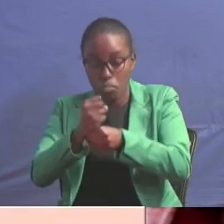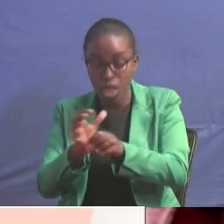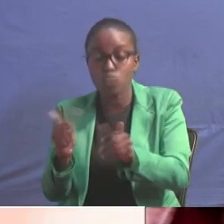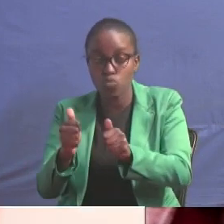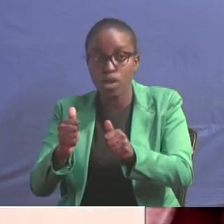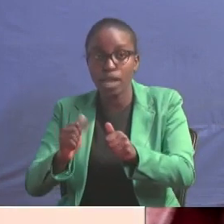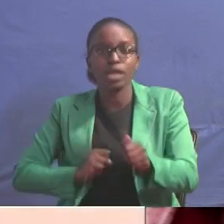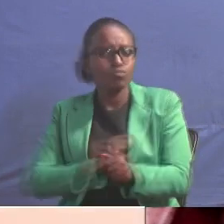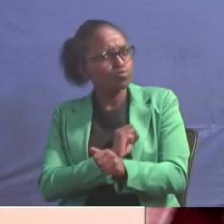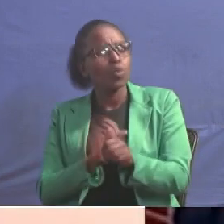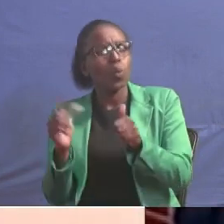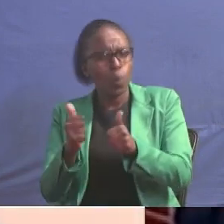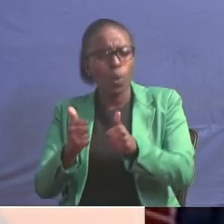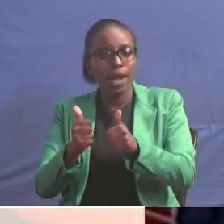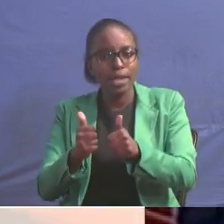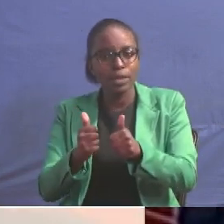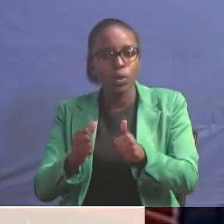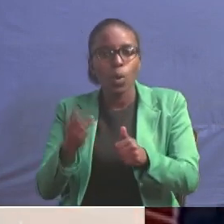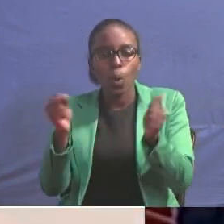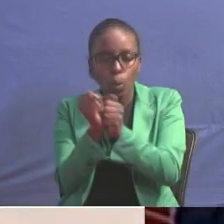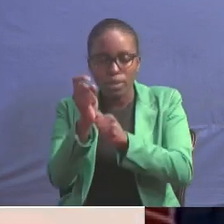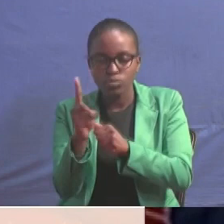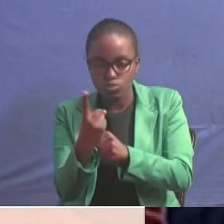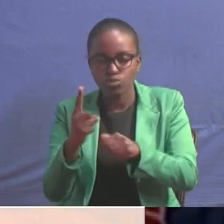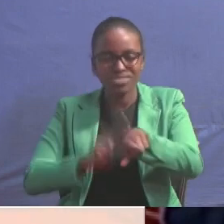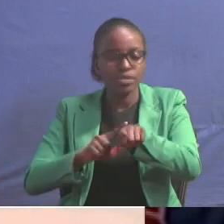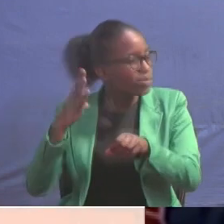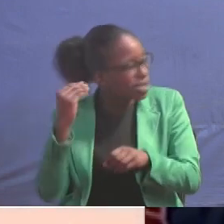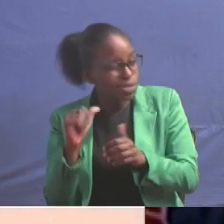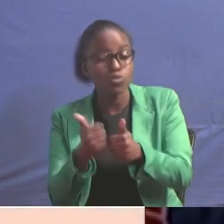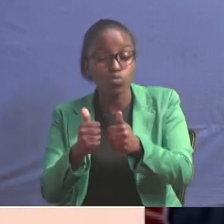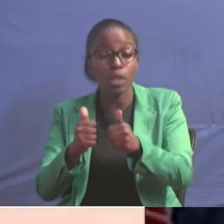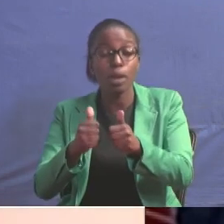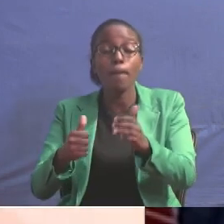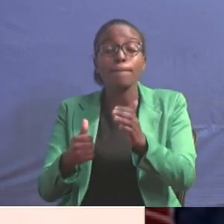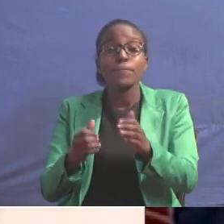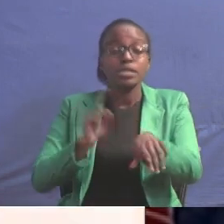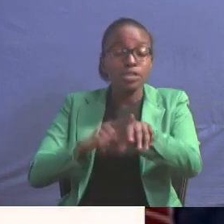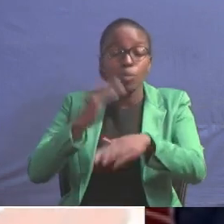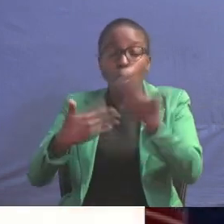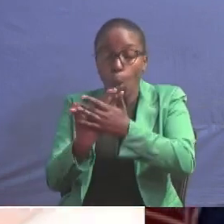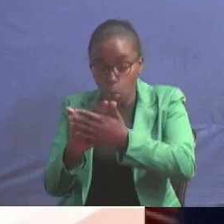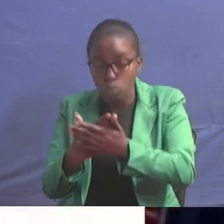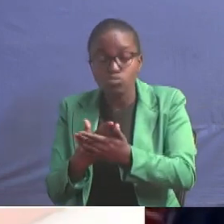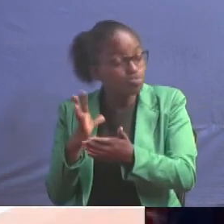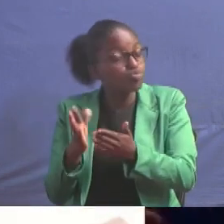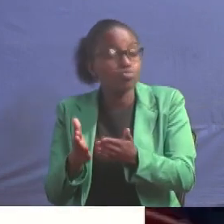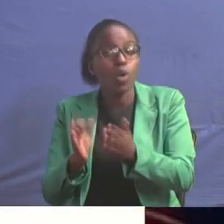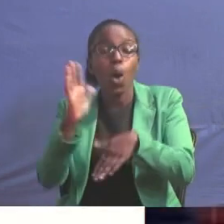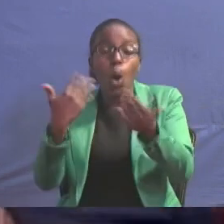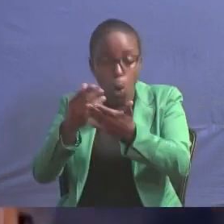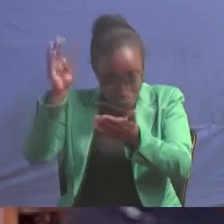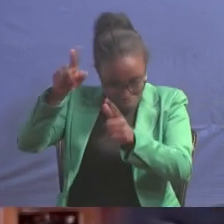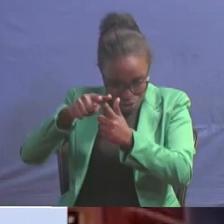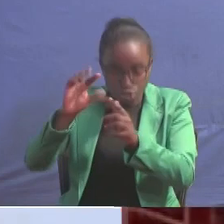wanakamati 11 ili kusikiliza na kubaini iwapo sababu za kuondolewa madarakani ziliafikiwa na wawakilishi wadi wa